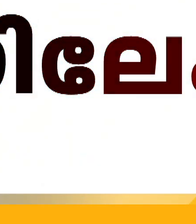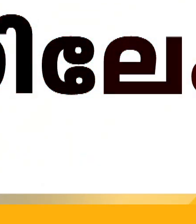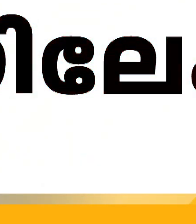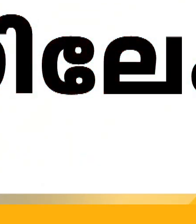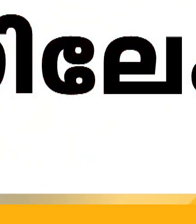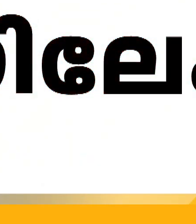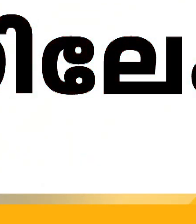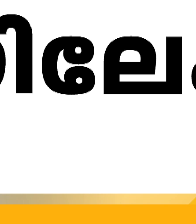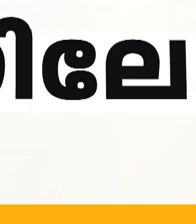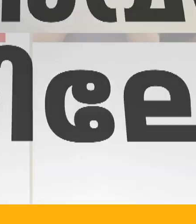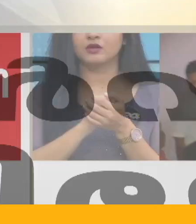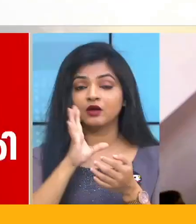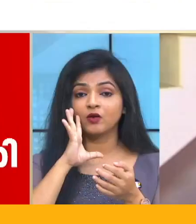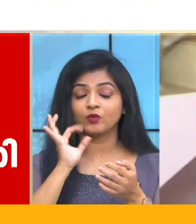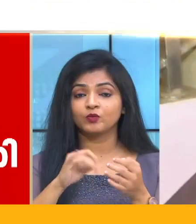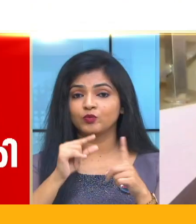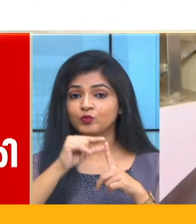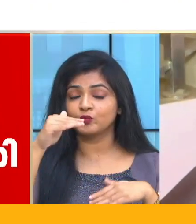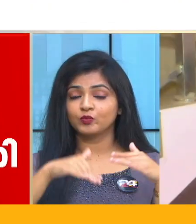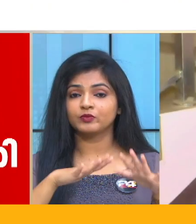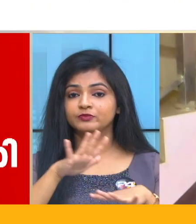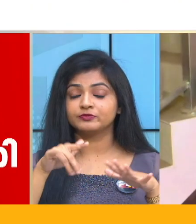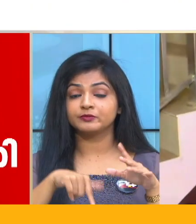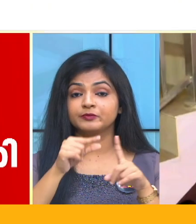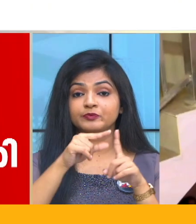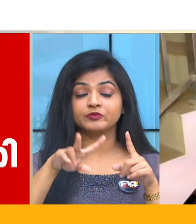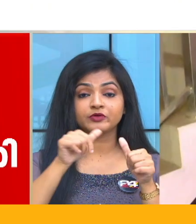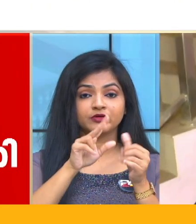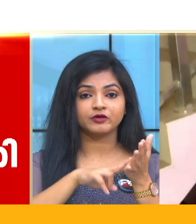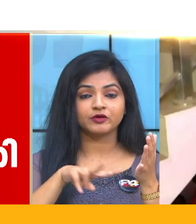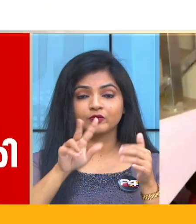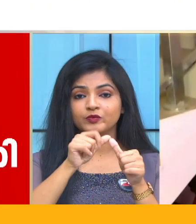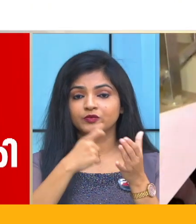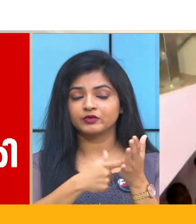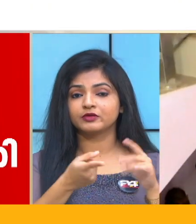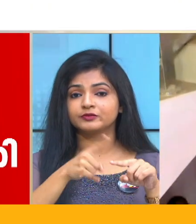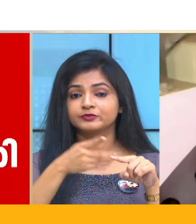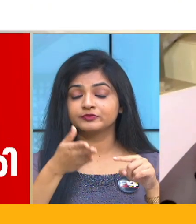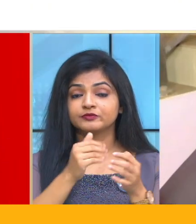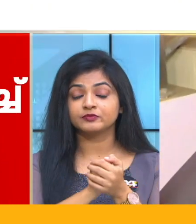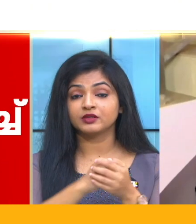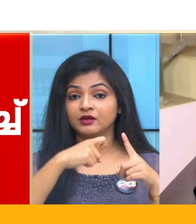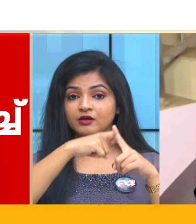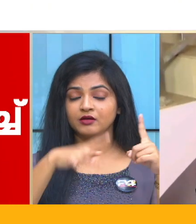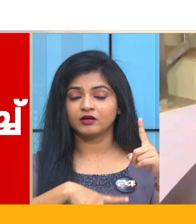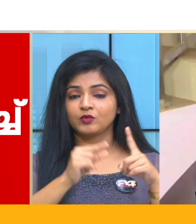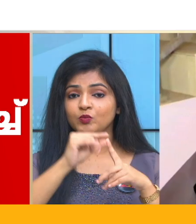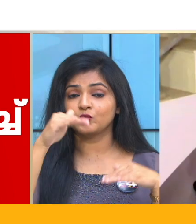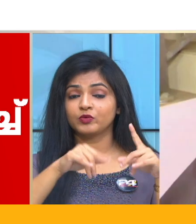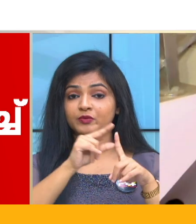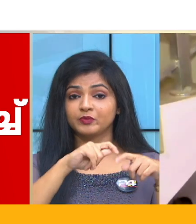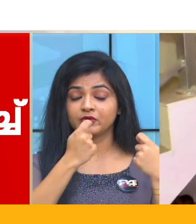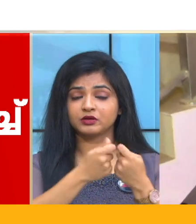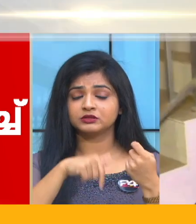റിജിത്തെ, നിർണായകമായിട്ടുള്ള ഒരു രാഷ്ട്രീയ നീക്കമാണ് ഇപ്പോൾ PV അൻവറിന്റെ ഭാഗത്തുനിന്ന് ഉണ്ടായിരിക്കുന്നത്. കേരളത്തിലെ രാഷ്ട്രീയ പാർട്ടികളുടെ നേതൃത്വങ്ങളെല്ലാം തമ്മിൽ ഒരു